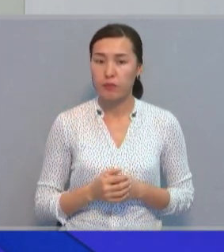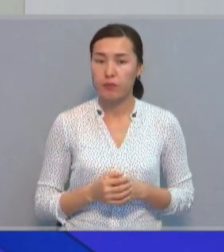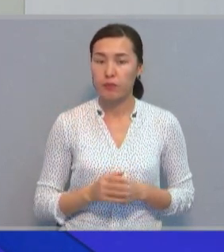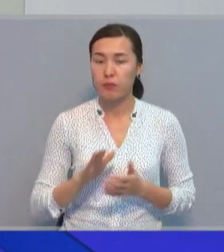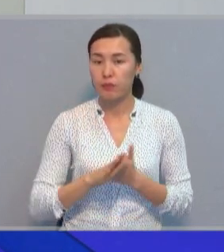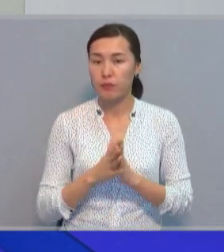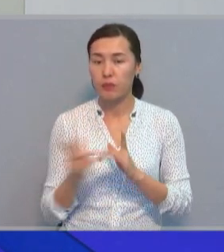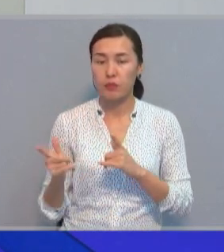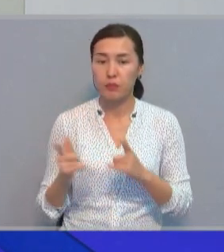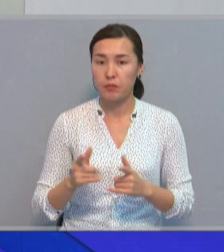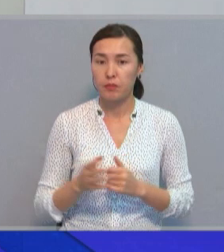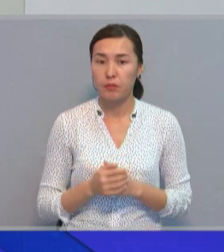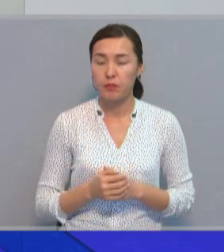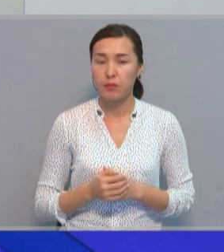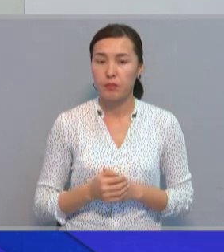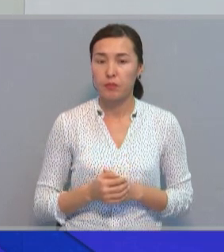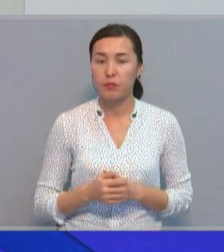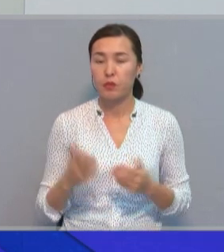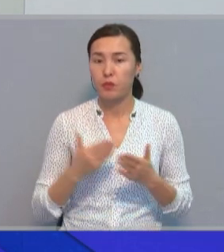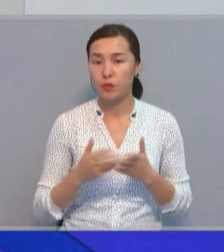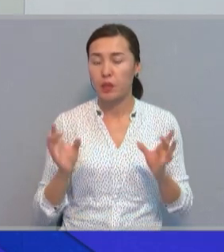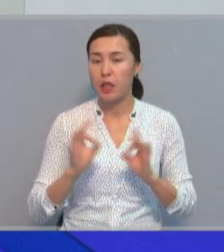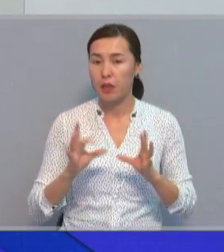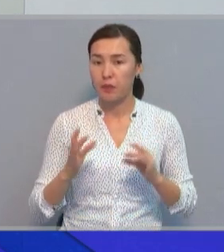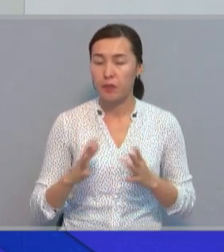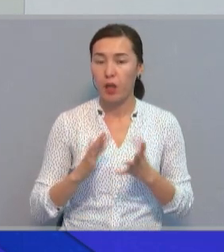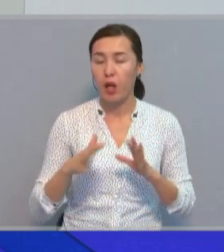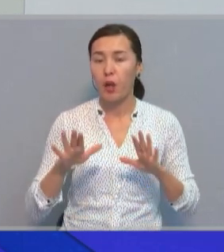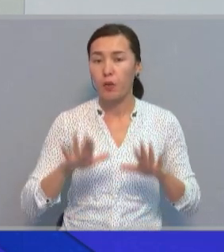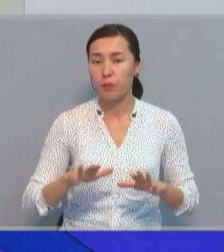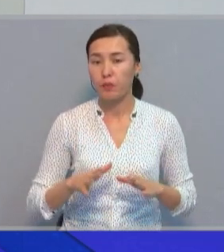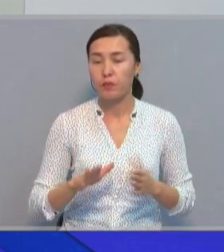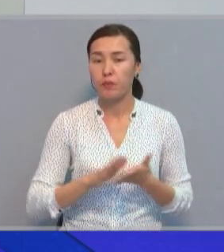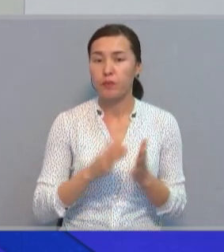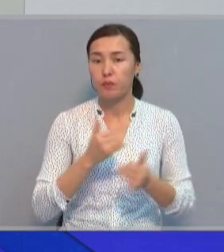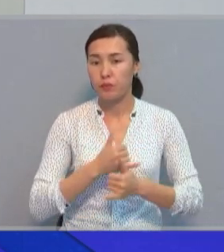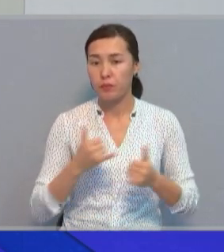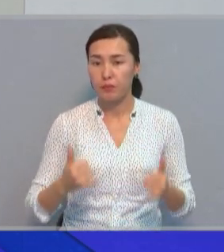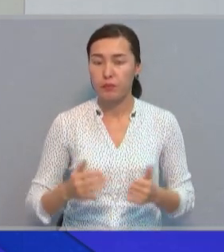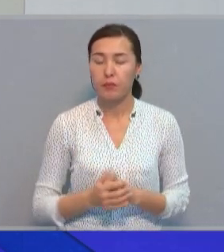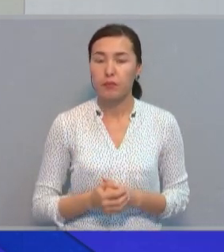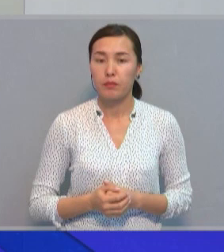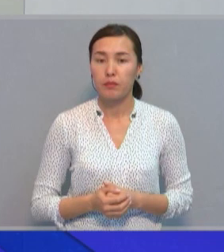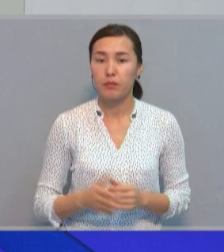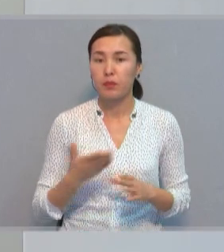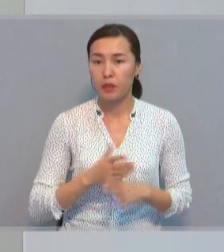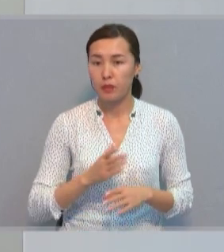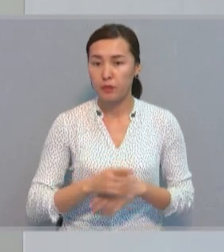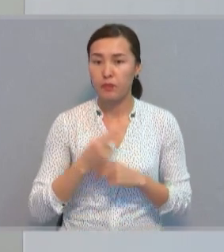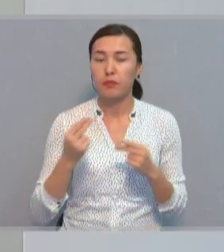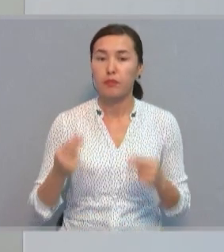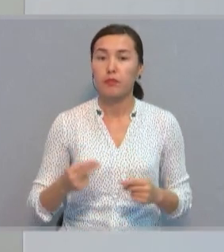қызығатындай жағдай жасау үшін жаңа ұсыныс беріп жатырмыз. Жаңа ауылдарға жаңа жағдай туғызуға. Несіз жаңа кредит беру,